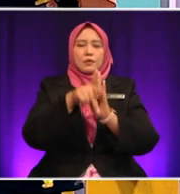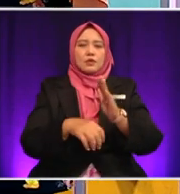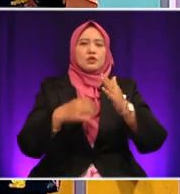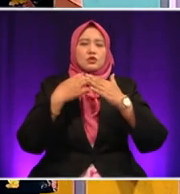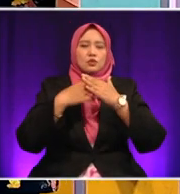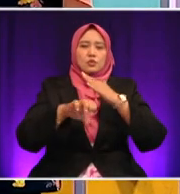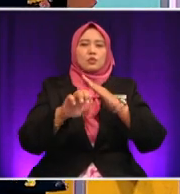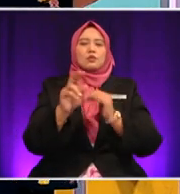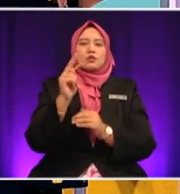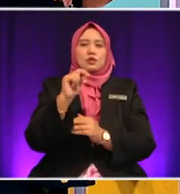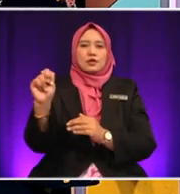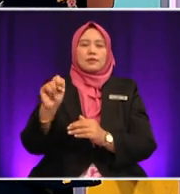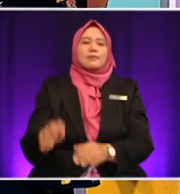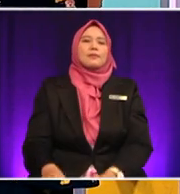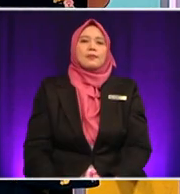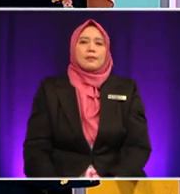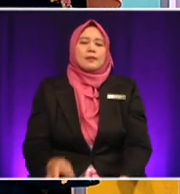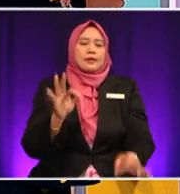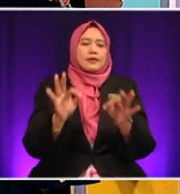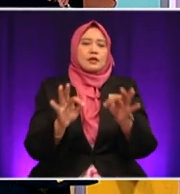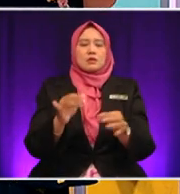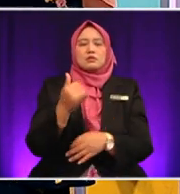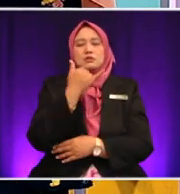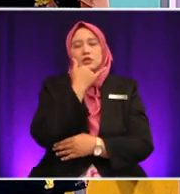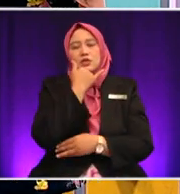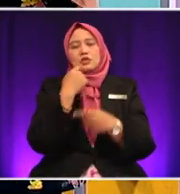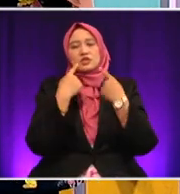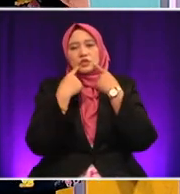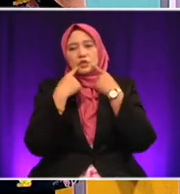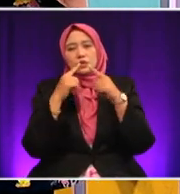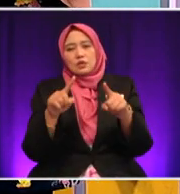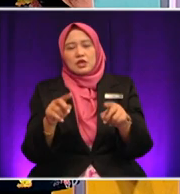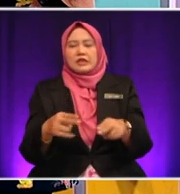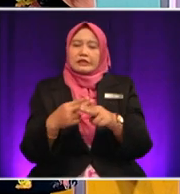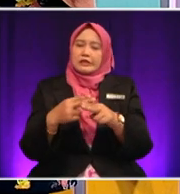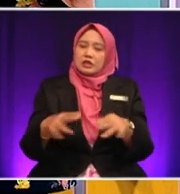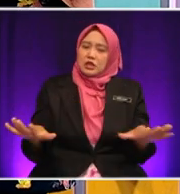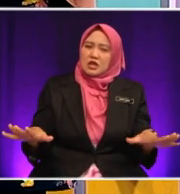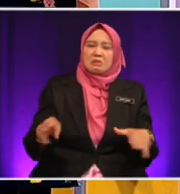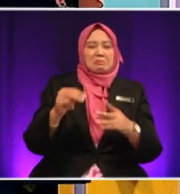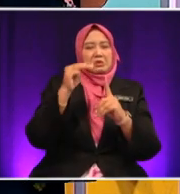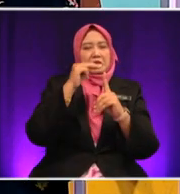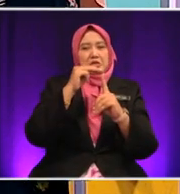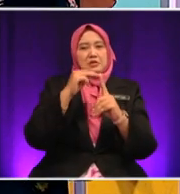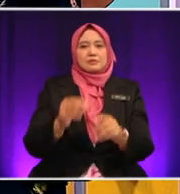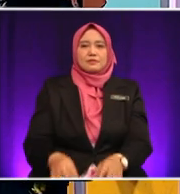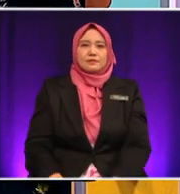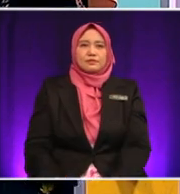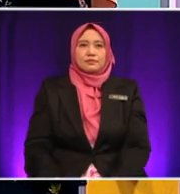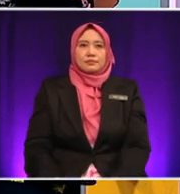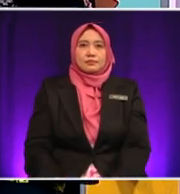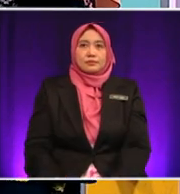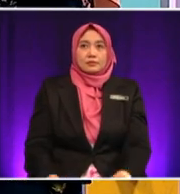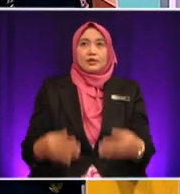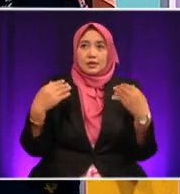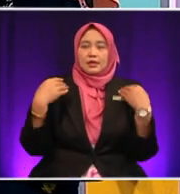tapi kalau salah jawab memang akan hilang maka tersebut Oke soal dan seterusnya pernah tengok